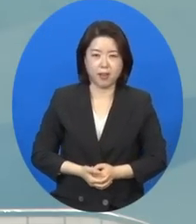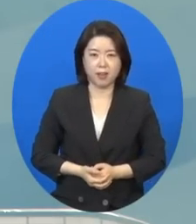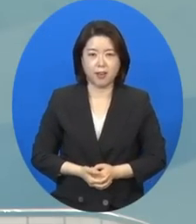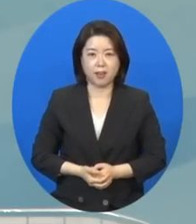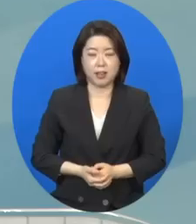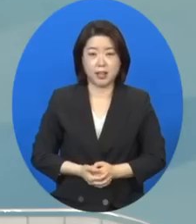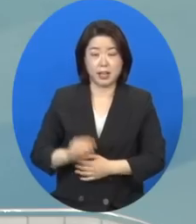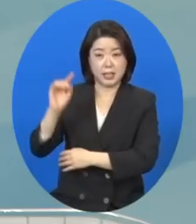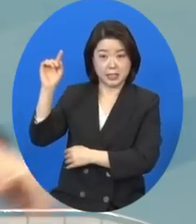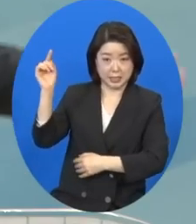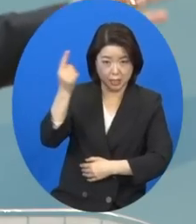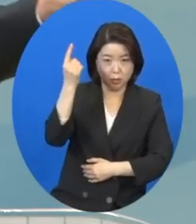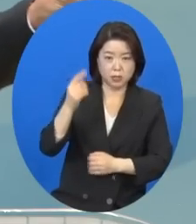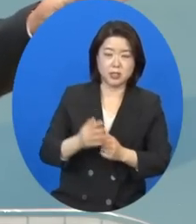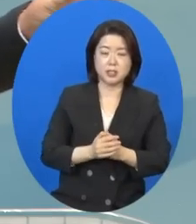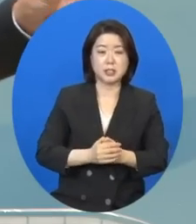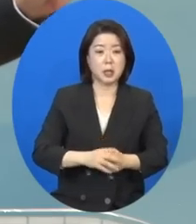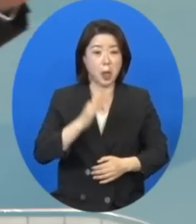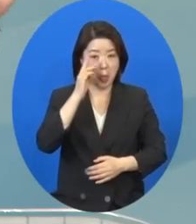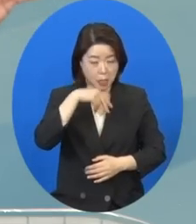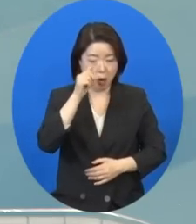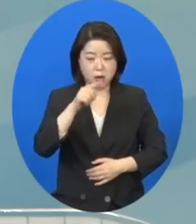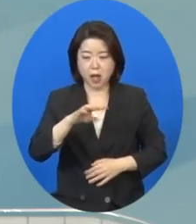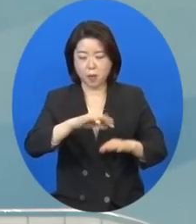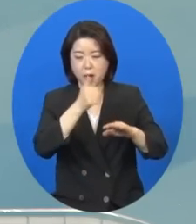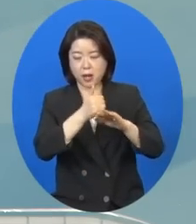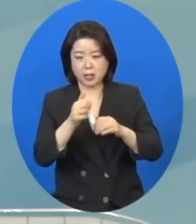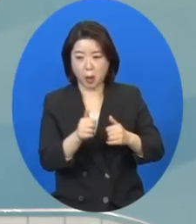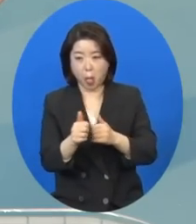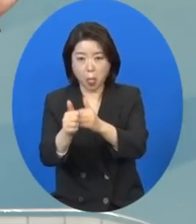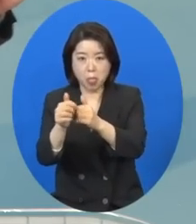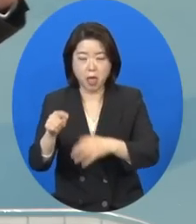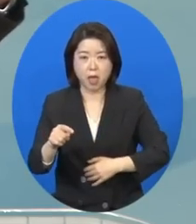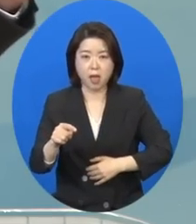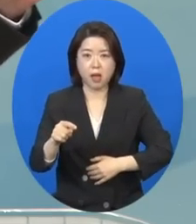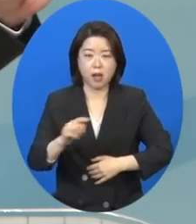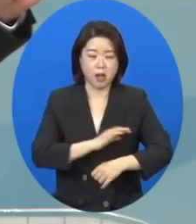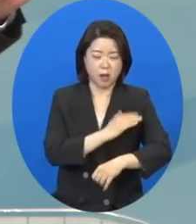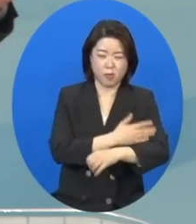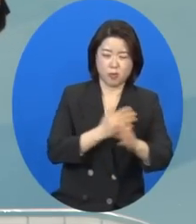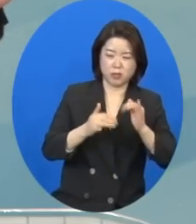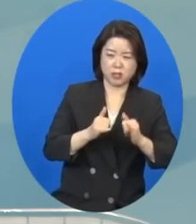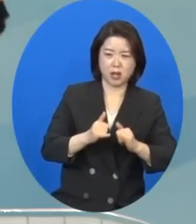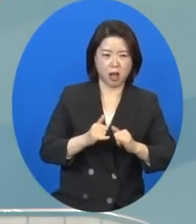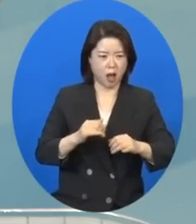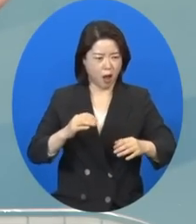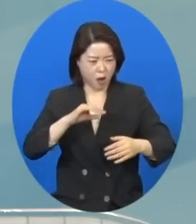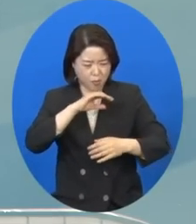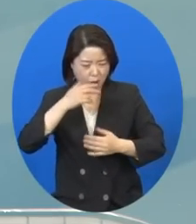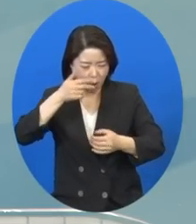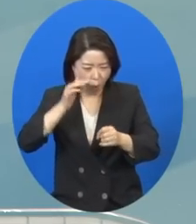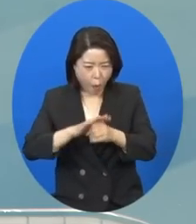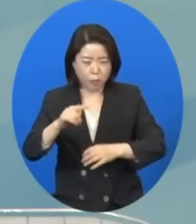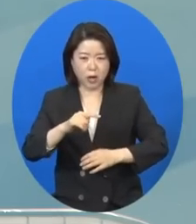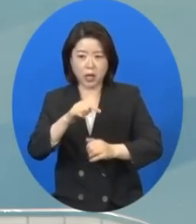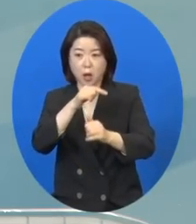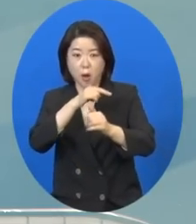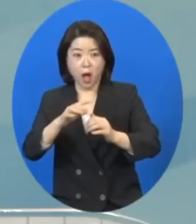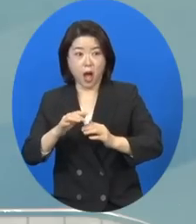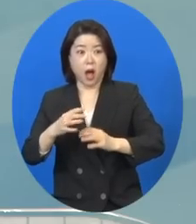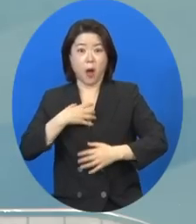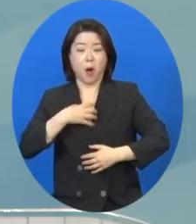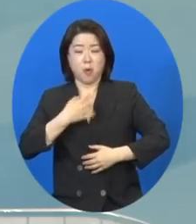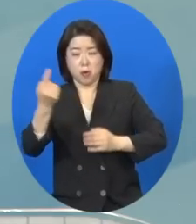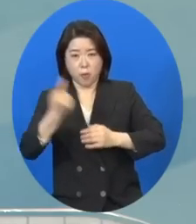다윗이 사울에게 쫓기면서 권세자에게 정말 부당한 대우를 당하면서 억울하게 죽임에